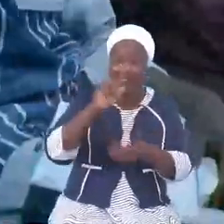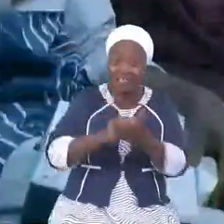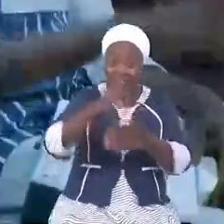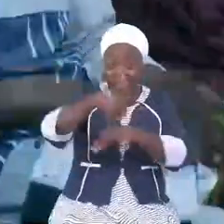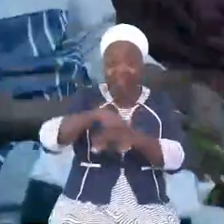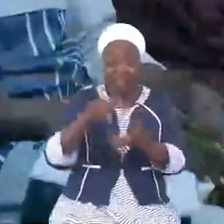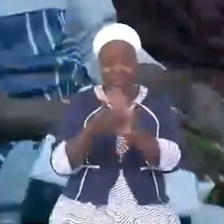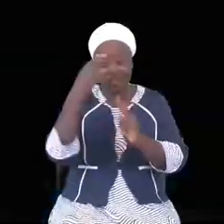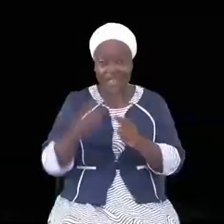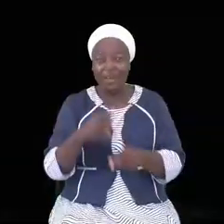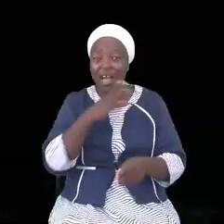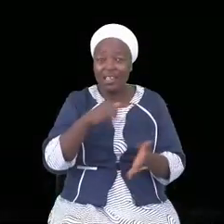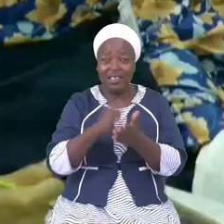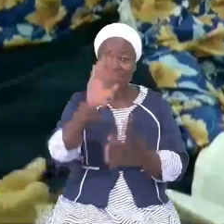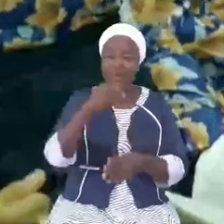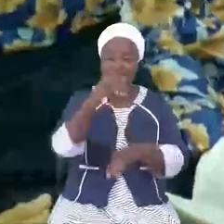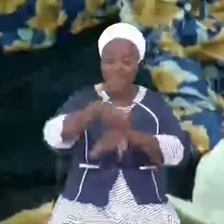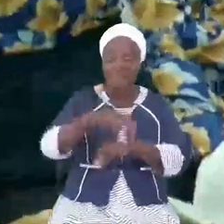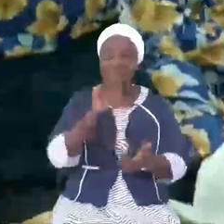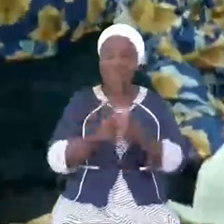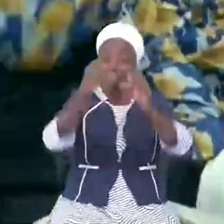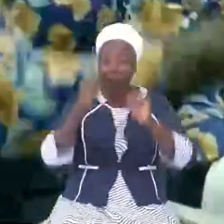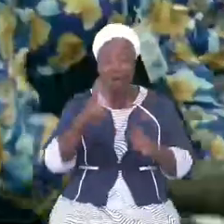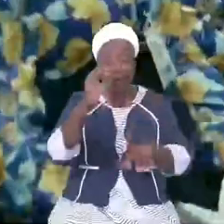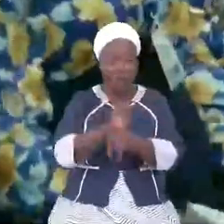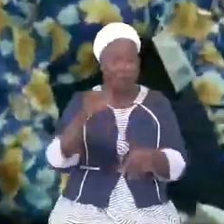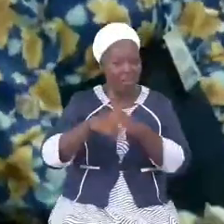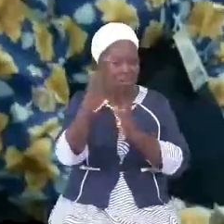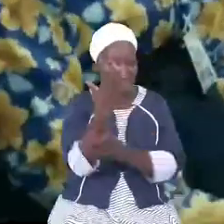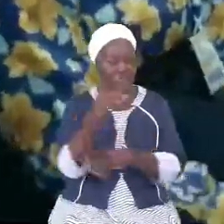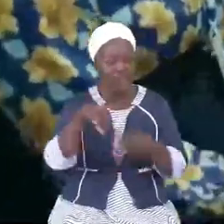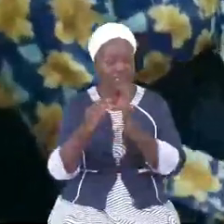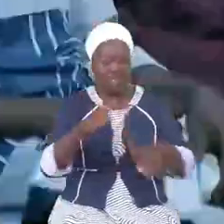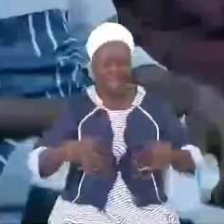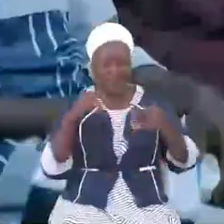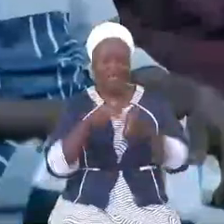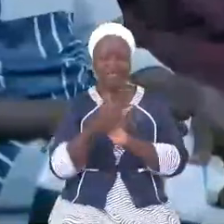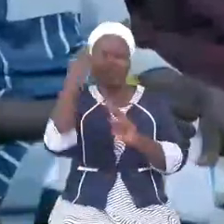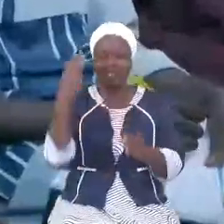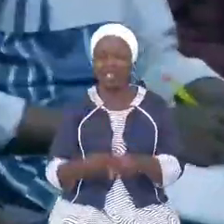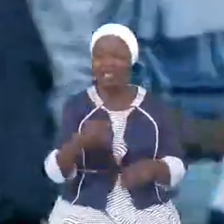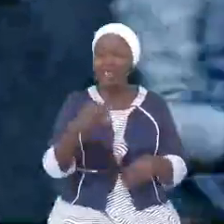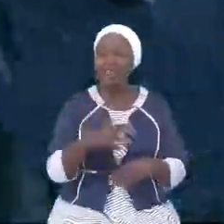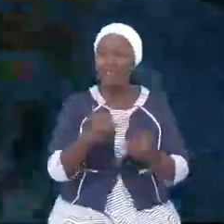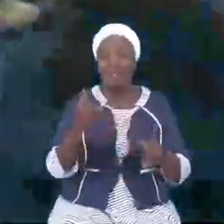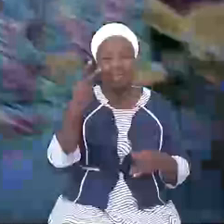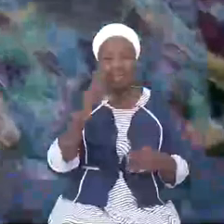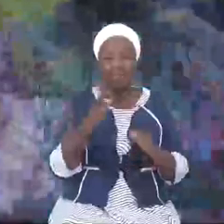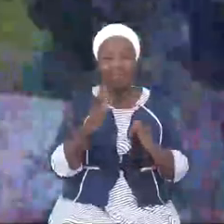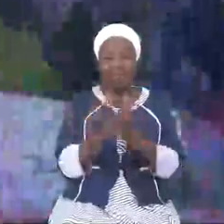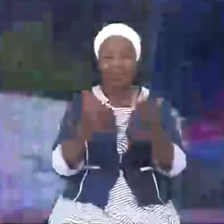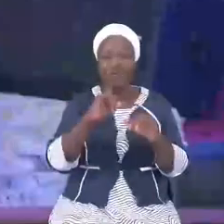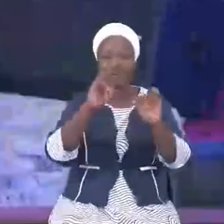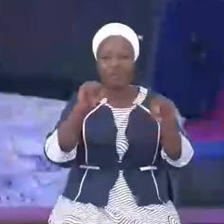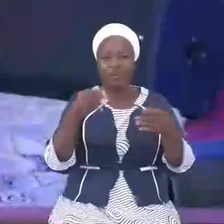Cette puissance agira dans ta vie au nom de Jésus. Jonas chapitre 2, verset 6.